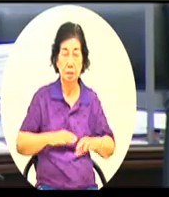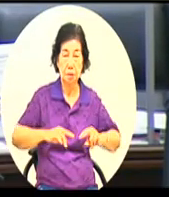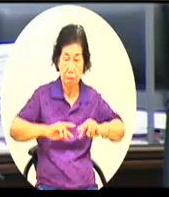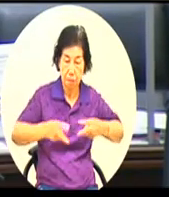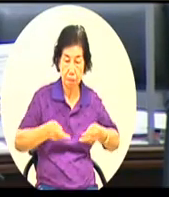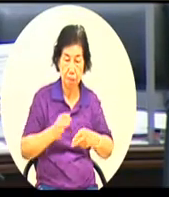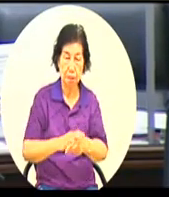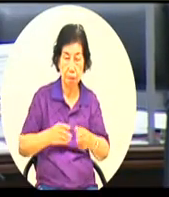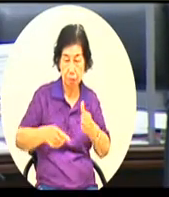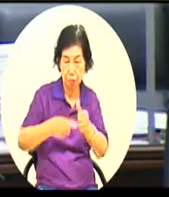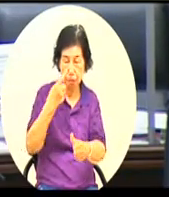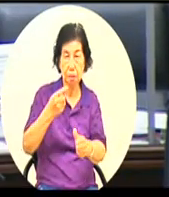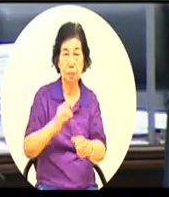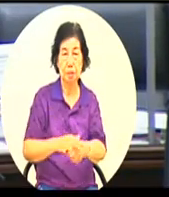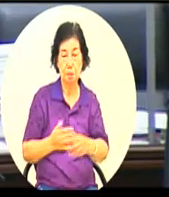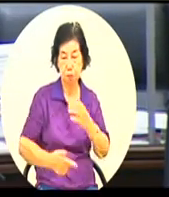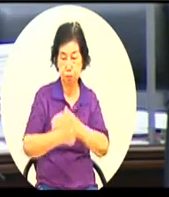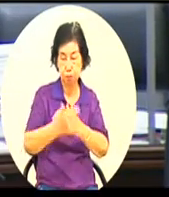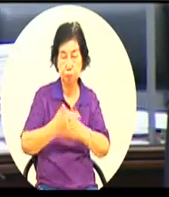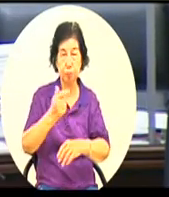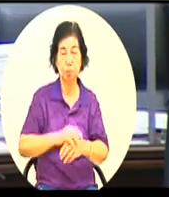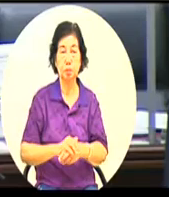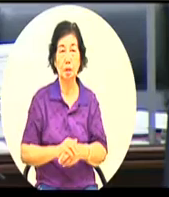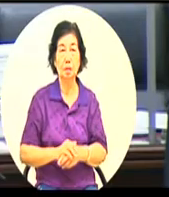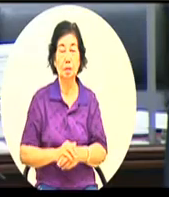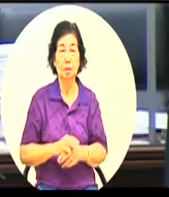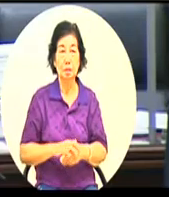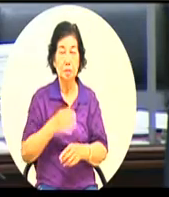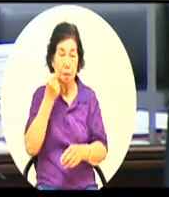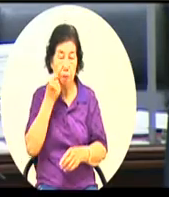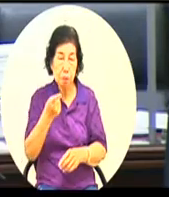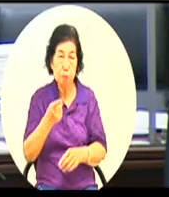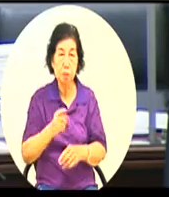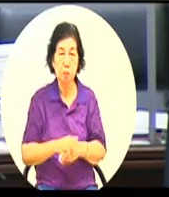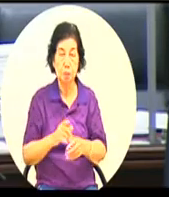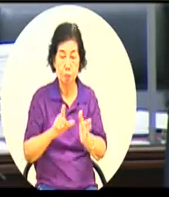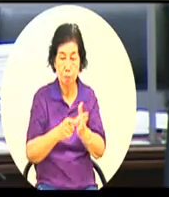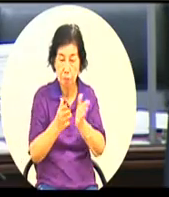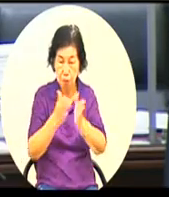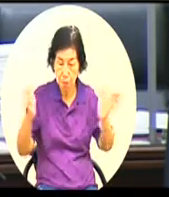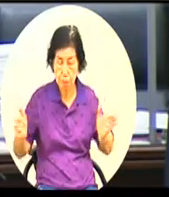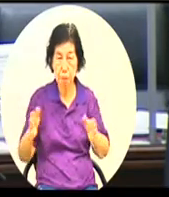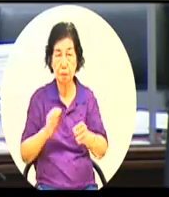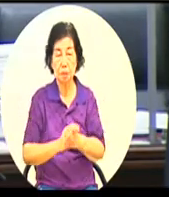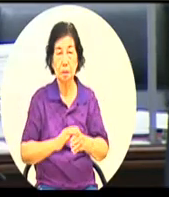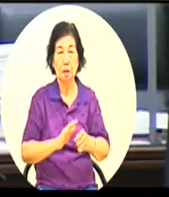啊，较有遐紧嘞，一个月时间变化遐济。